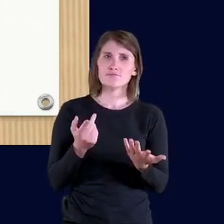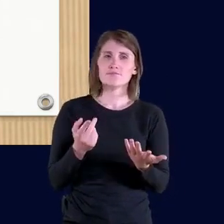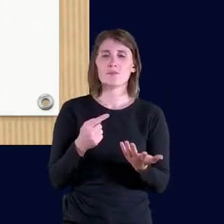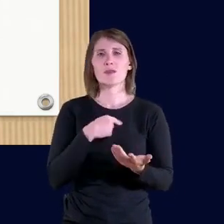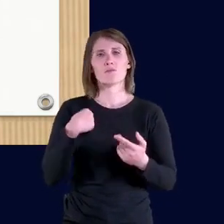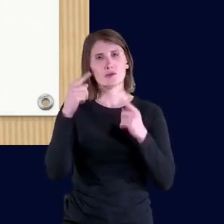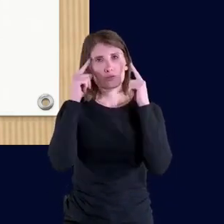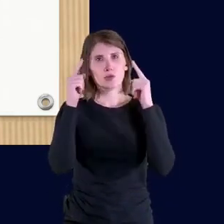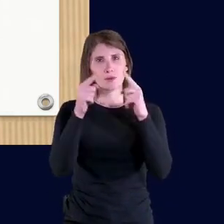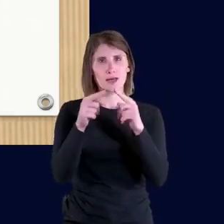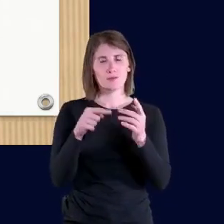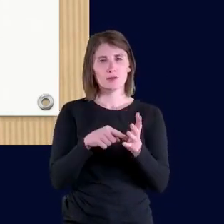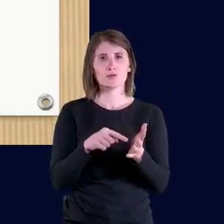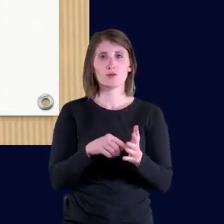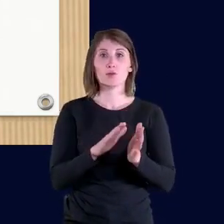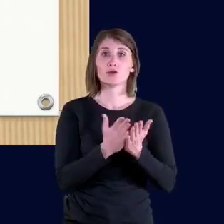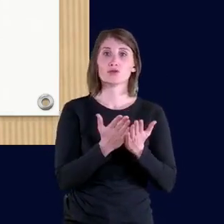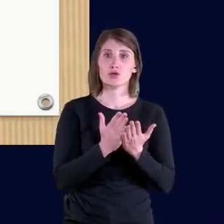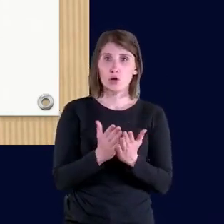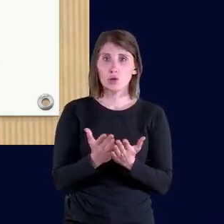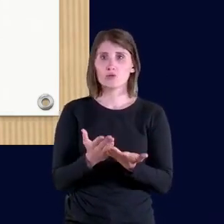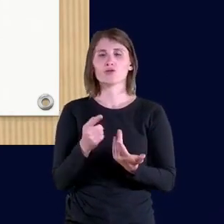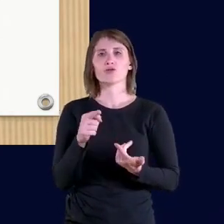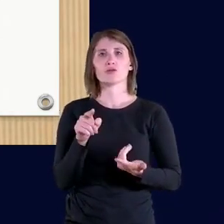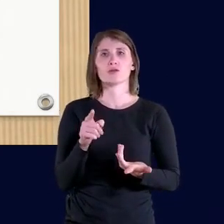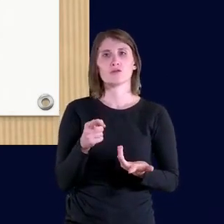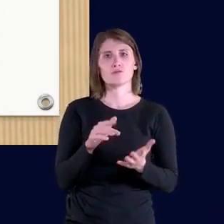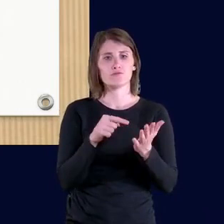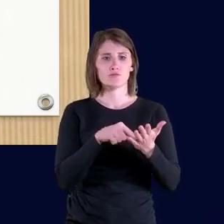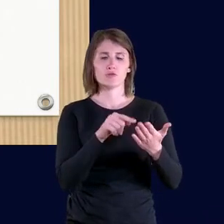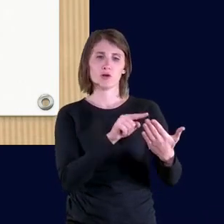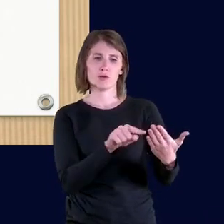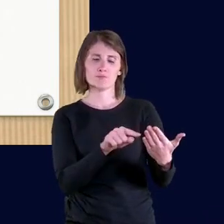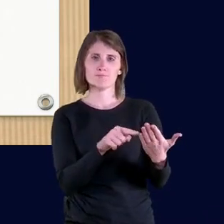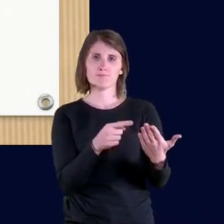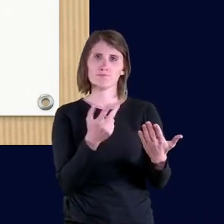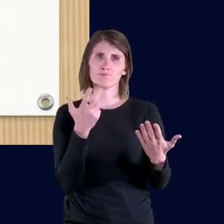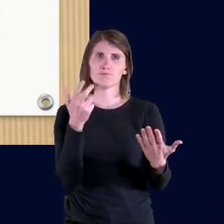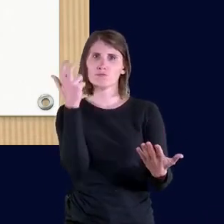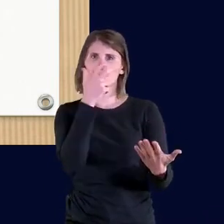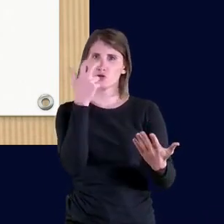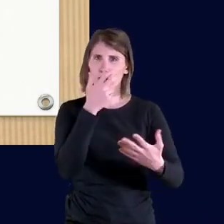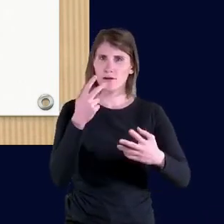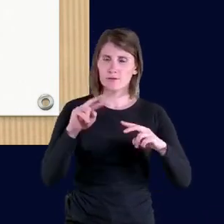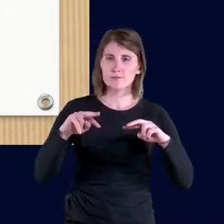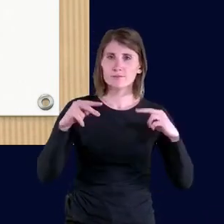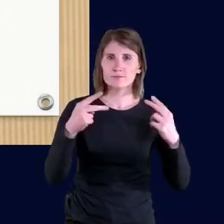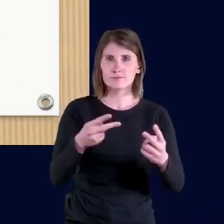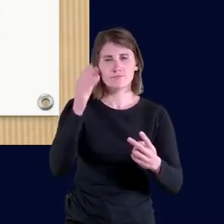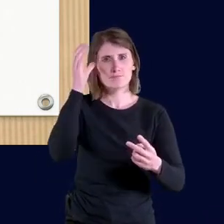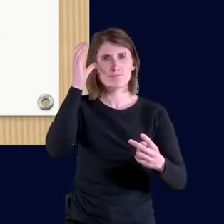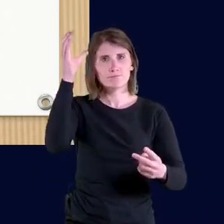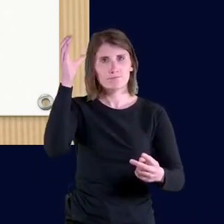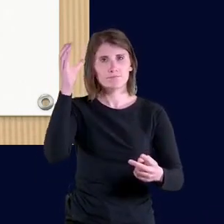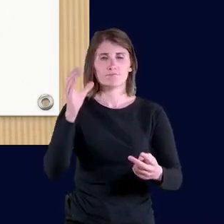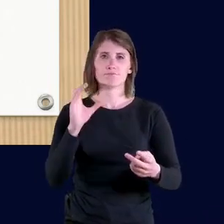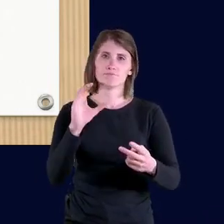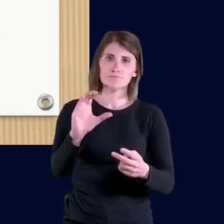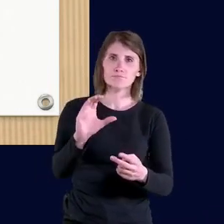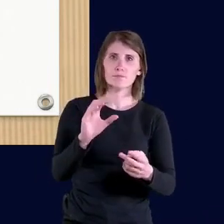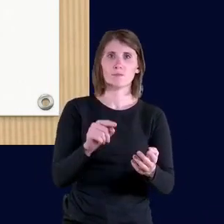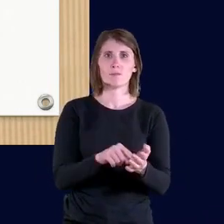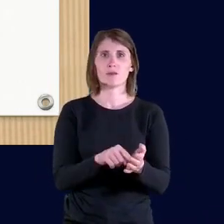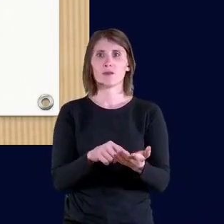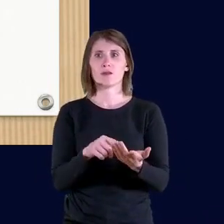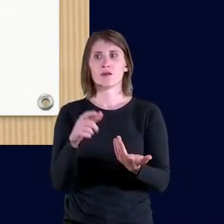tutaj właśnie skupiamy się na tym żeby to były książki które mają jakąś ideę do przekazania są mogą